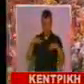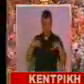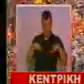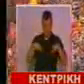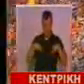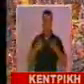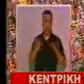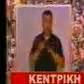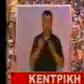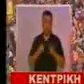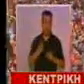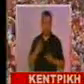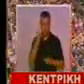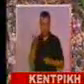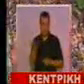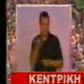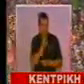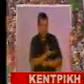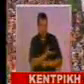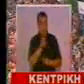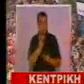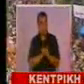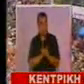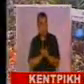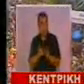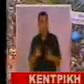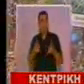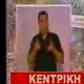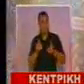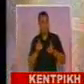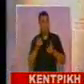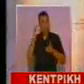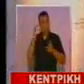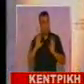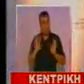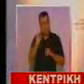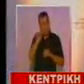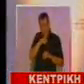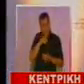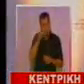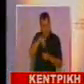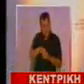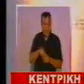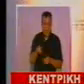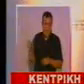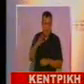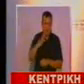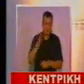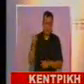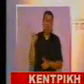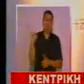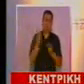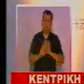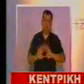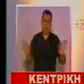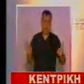εκλογές: βρε, μέχρι και το κουκουέ έβαλε νερό στο κρασί του, μη ζητάς τώρα εσύ πολλά.